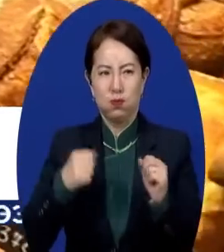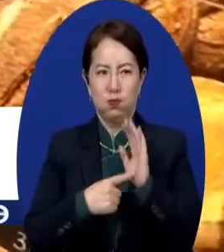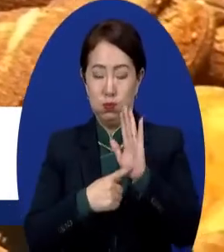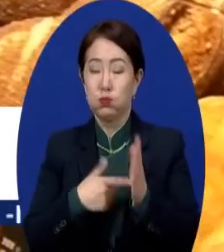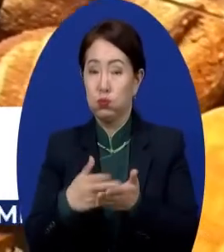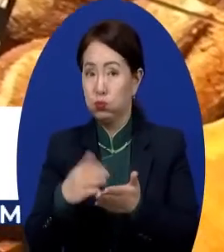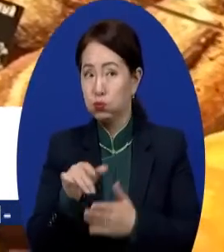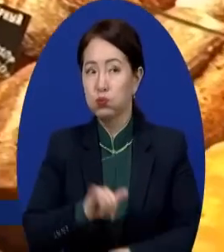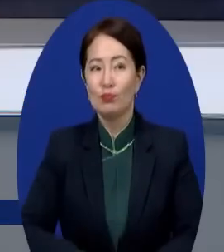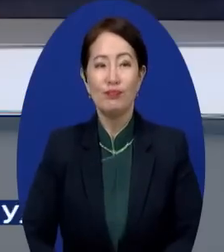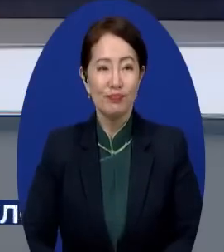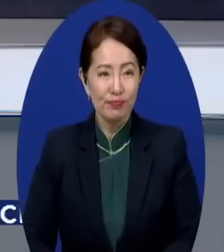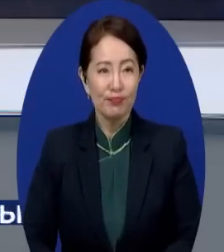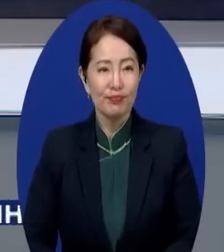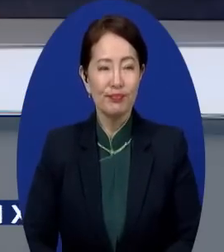орнуудын нэг юм а.